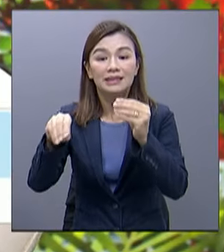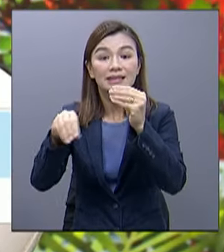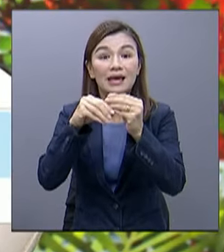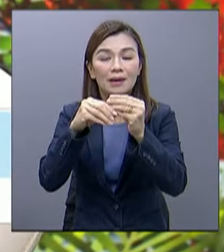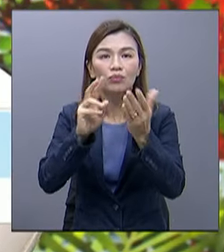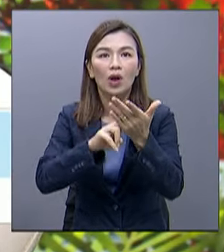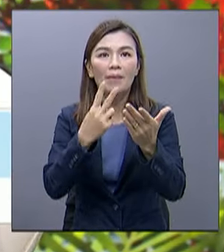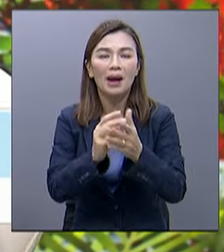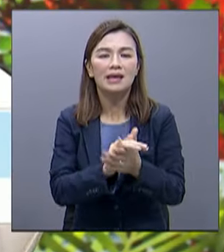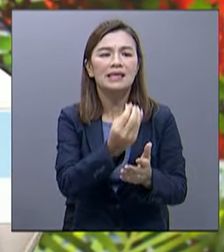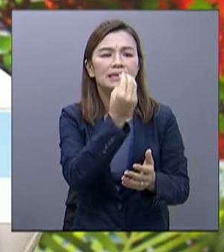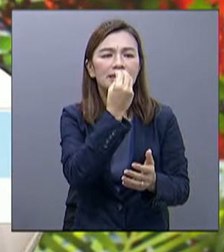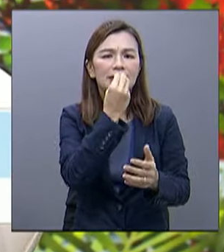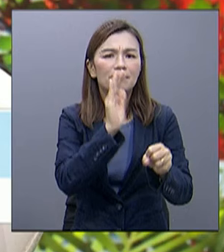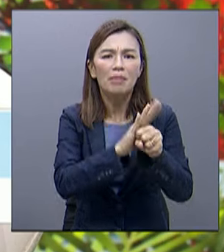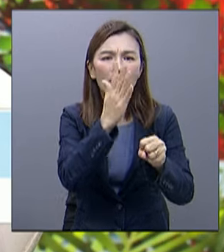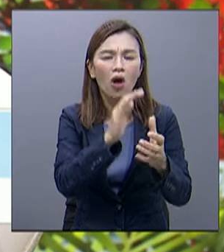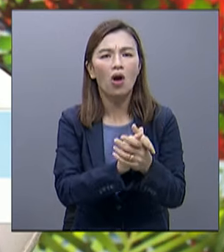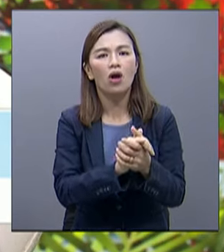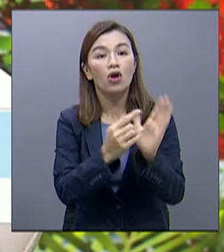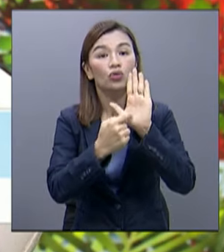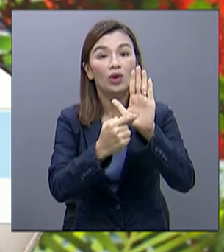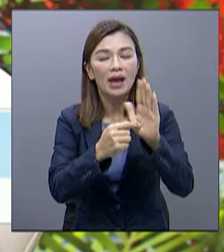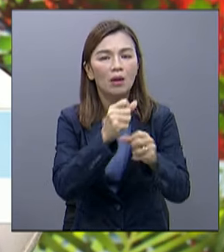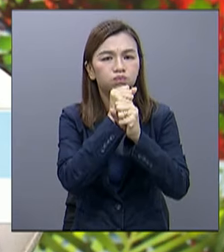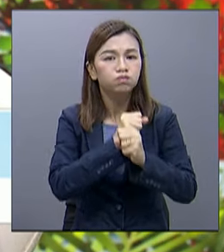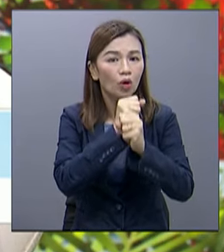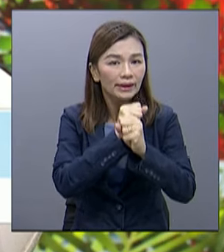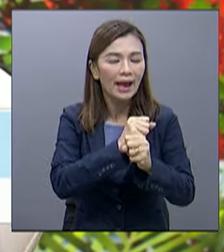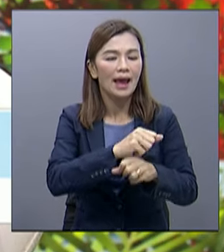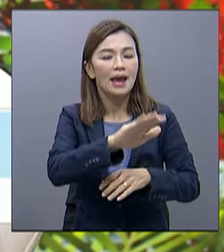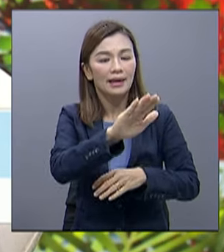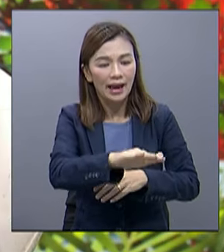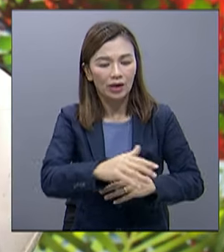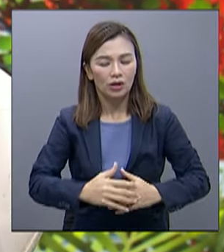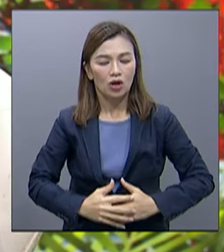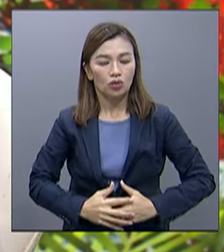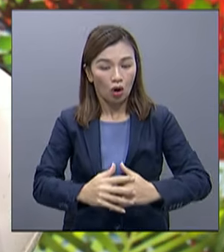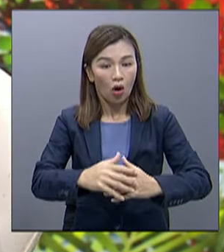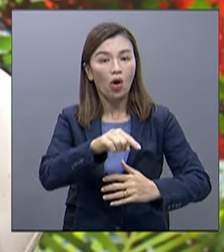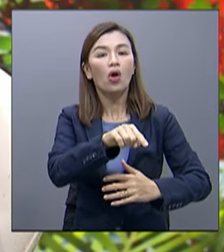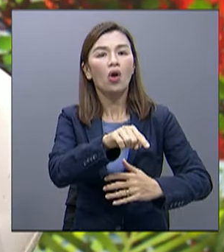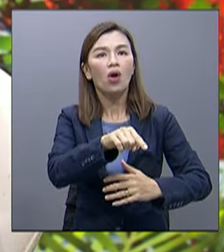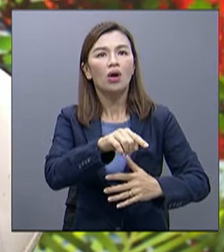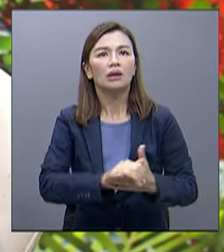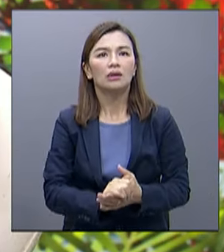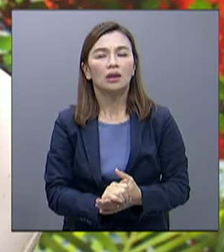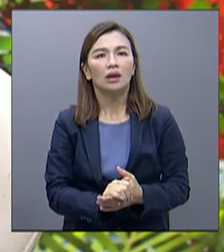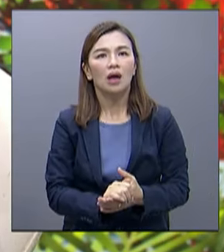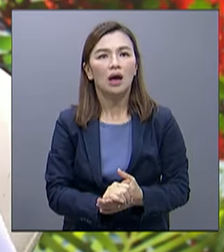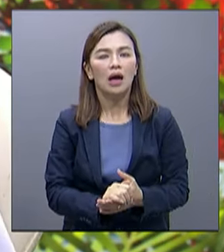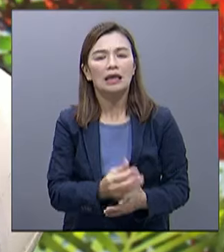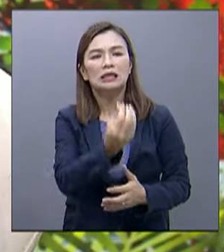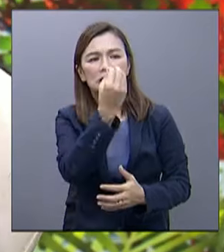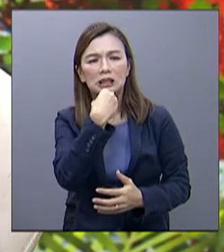อาหารไม่ได้เต็มที่ครับนะฮะเช่นคนสูงอายุเด็กหรือว่าคนตั้งครรภ์นะครับมีความผิดปกติในการที่จะรับ